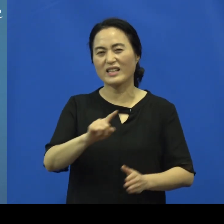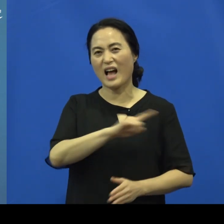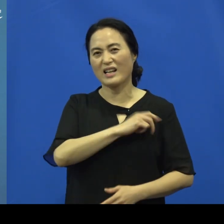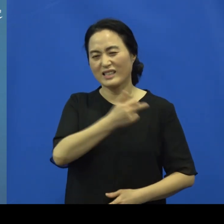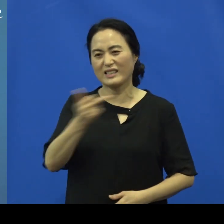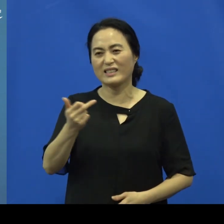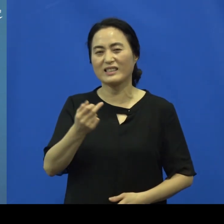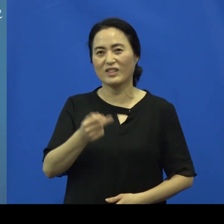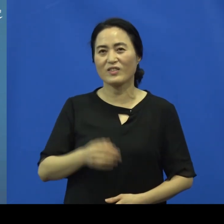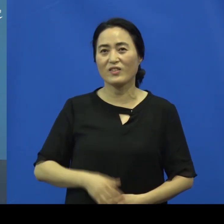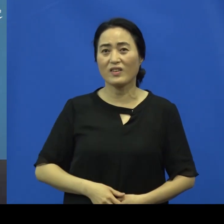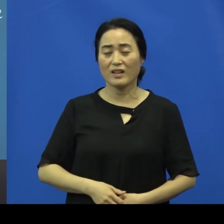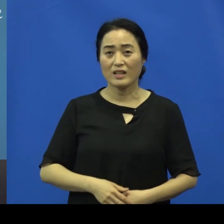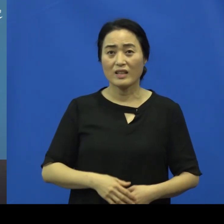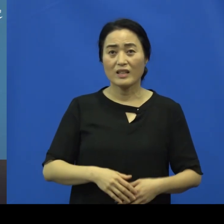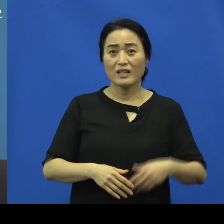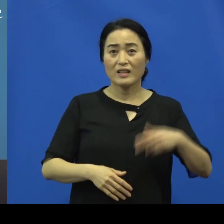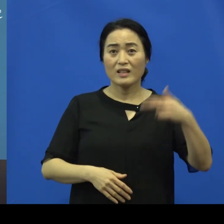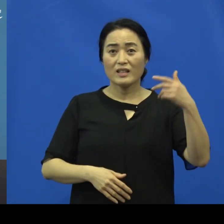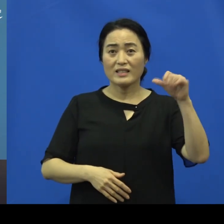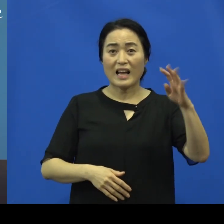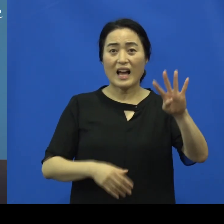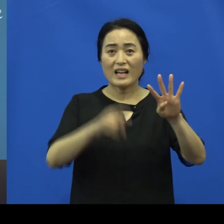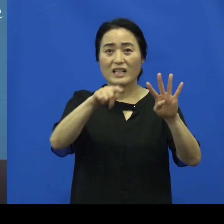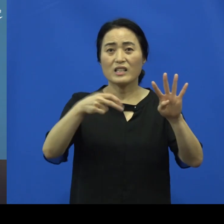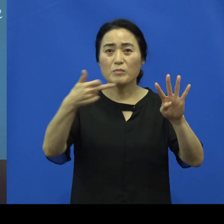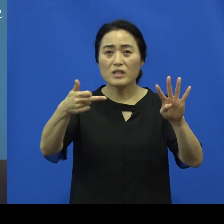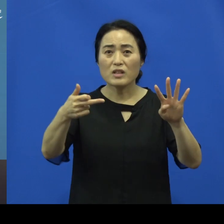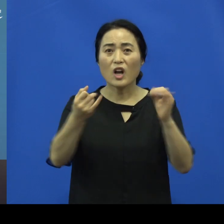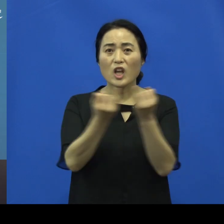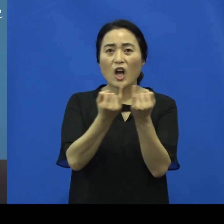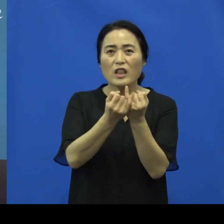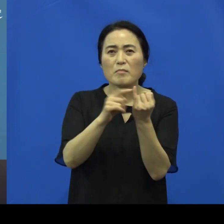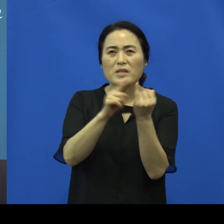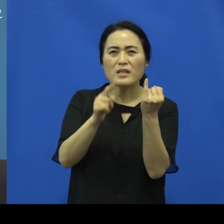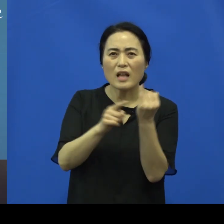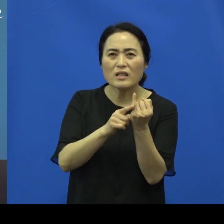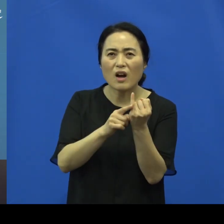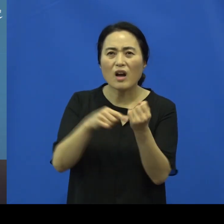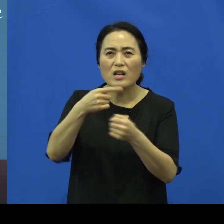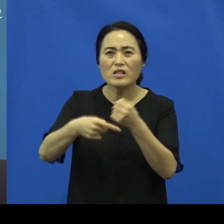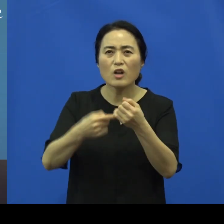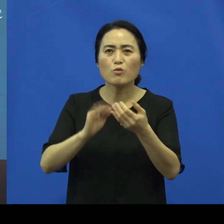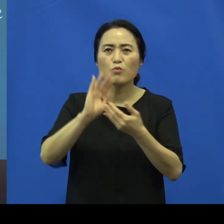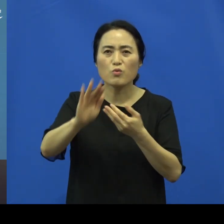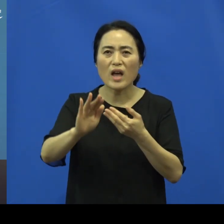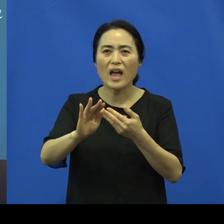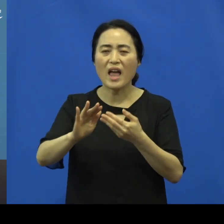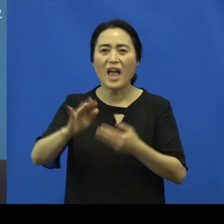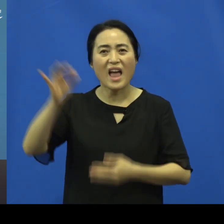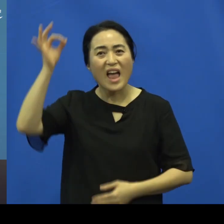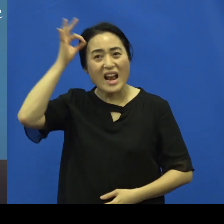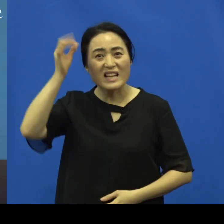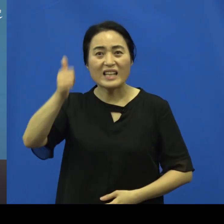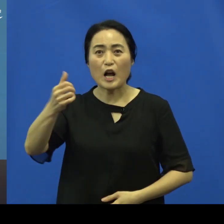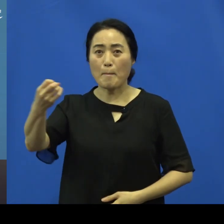오늘 17절에 보면 여인이 과연 잉태하여 한 해가 지나 이때쯤에 엘리사가 여인에게 말한 대로 아들을 낳았더라.